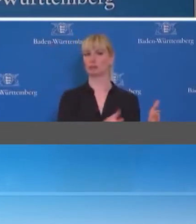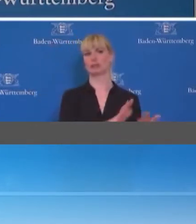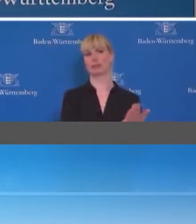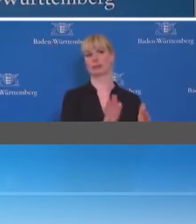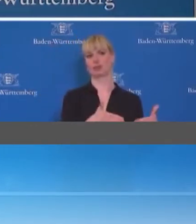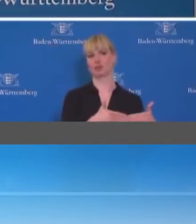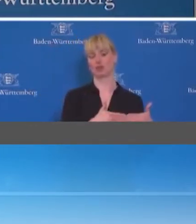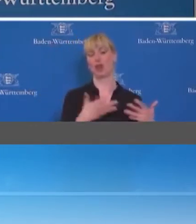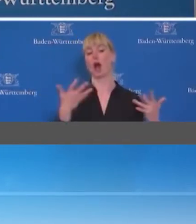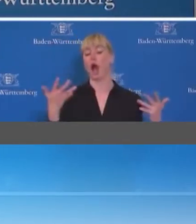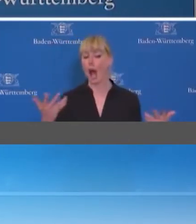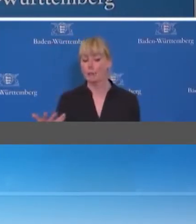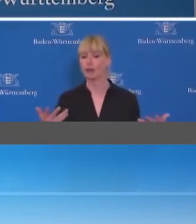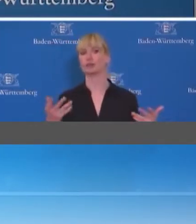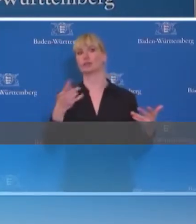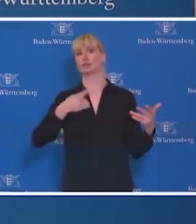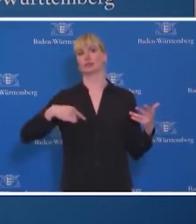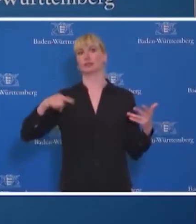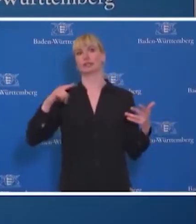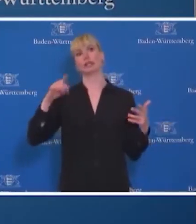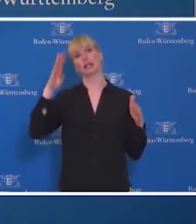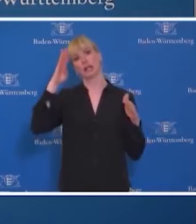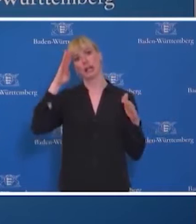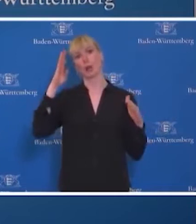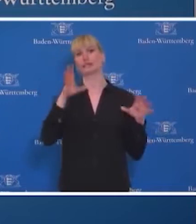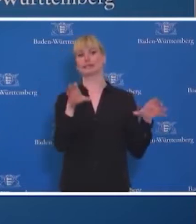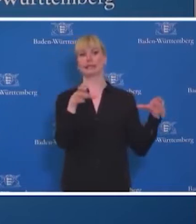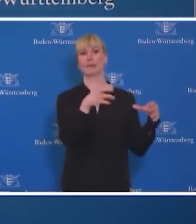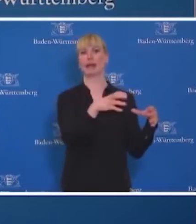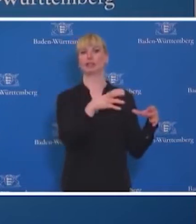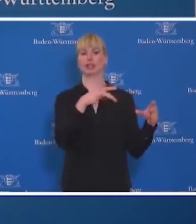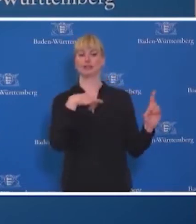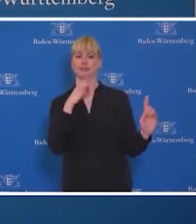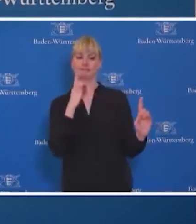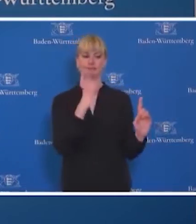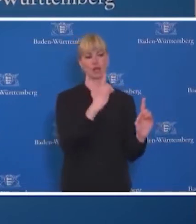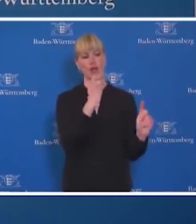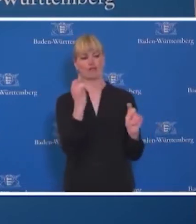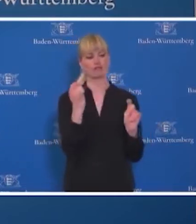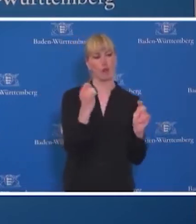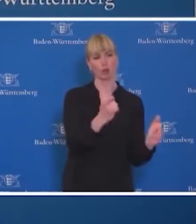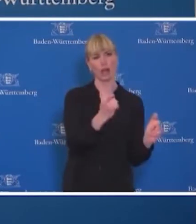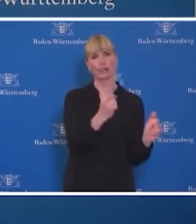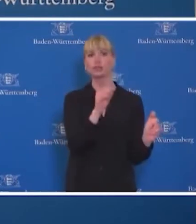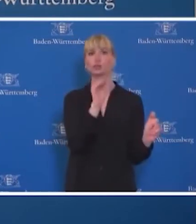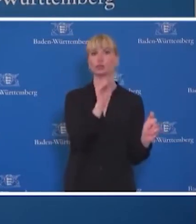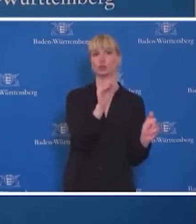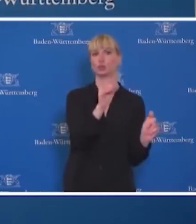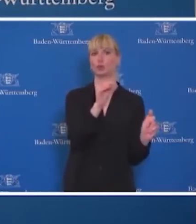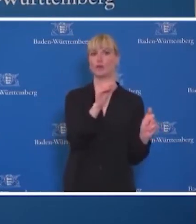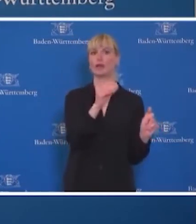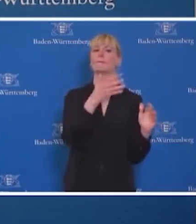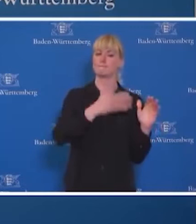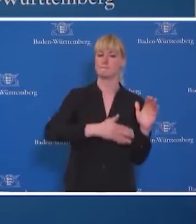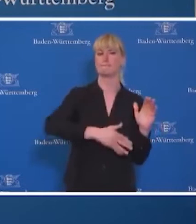Glaubensgemeinschaften zugehen und gemeinsame Lösungen entwickeln, wie sie in Zukunft bald wieder